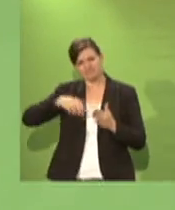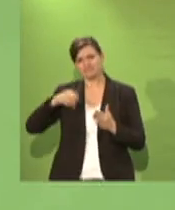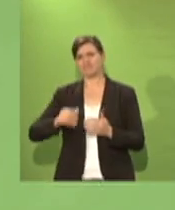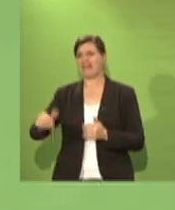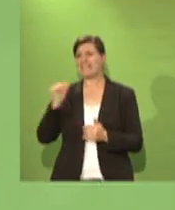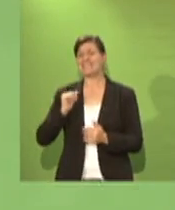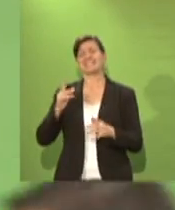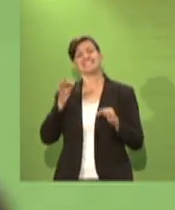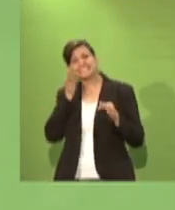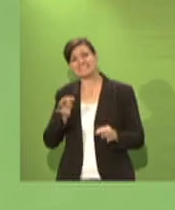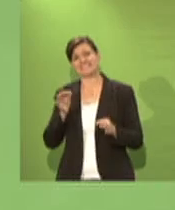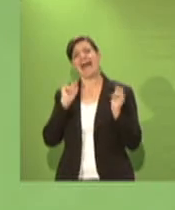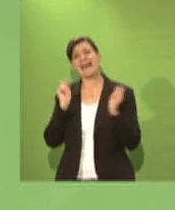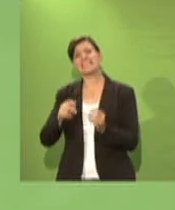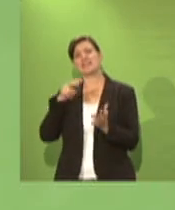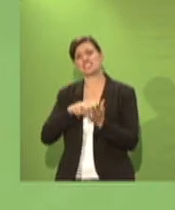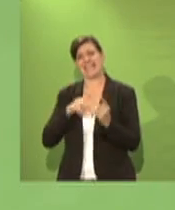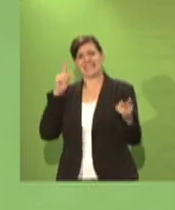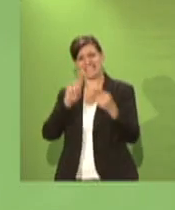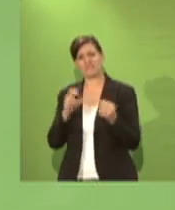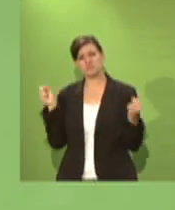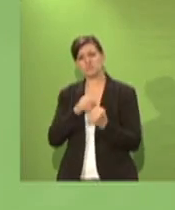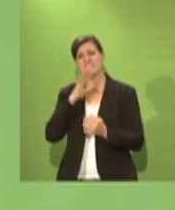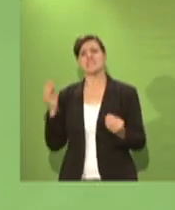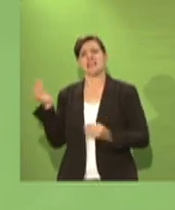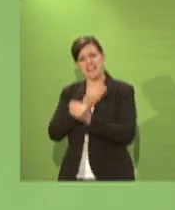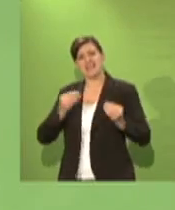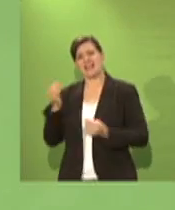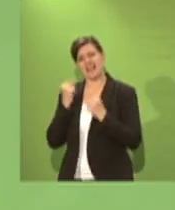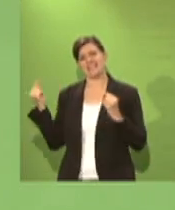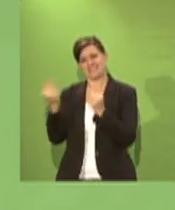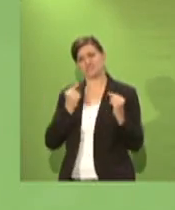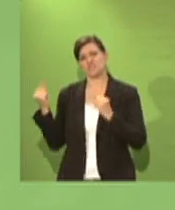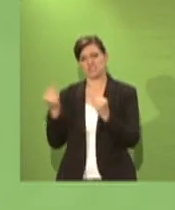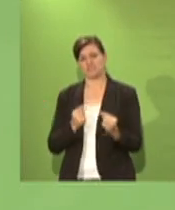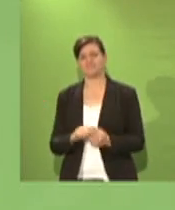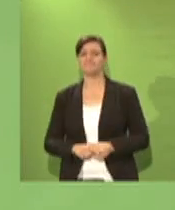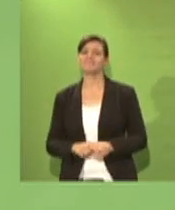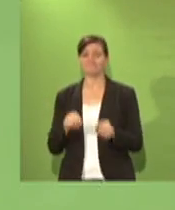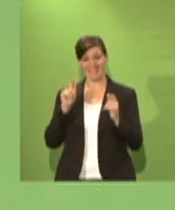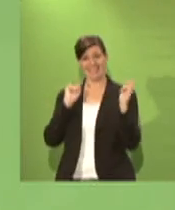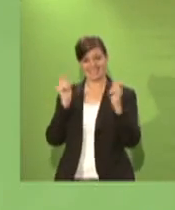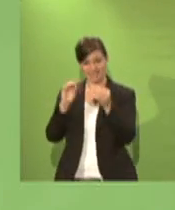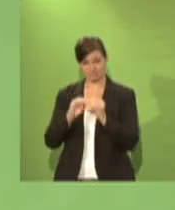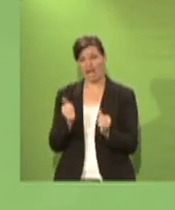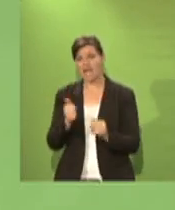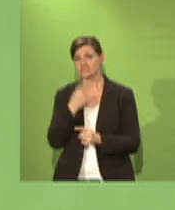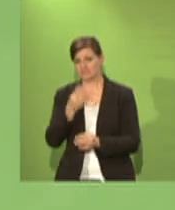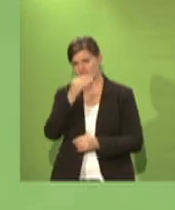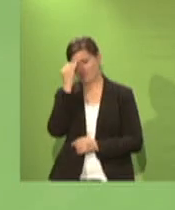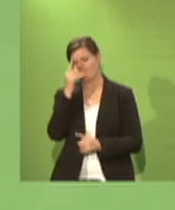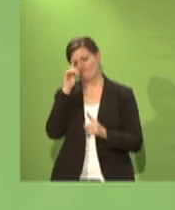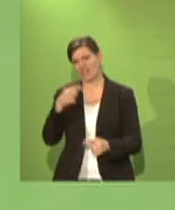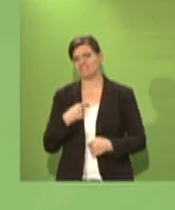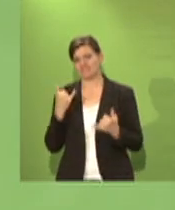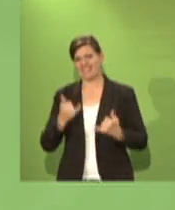ein intensives Antragstellerinnen-Treffen. Und ich glaube, eins haben wir bei der Erarbeitung dieses Antrags gelernt. Alle unsere